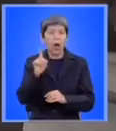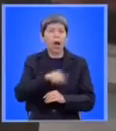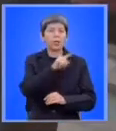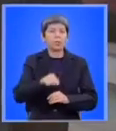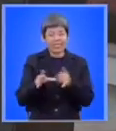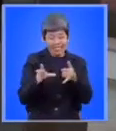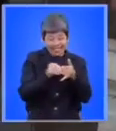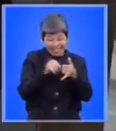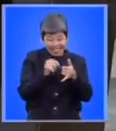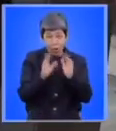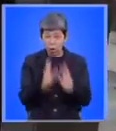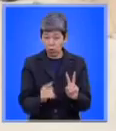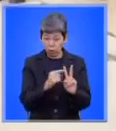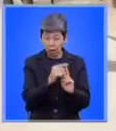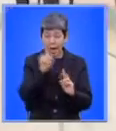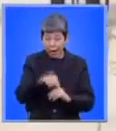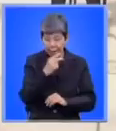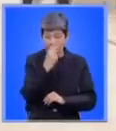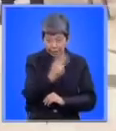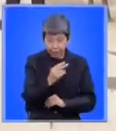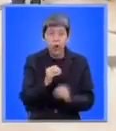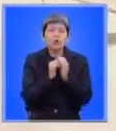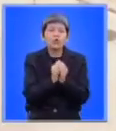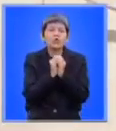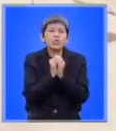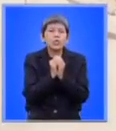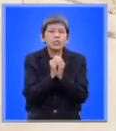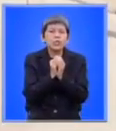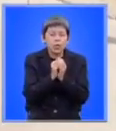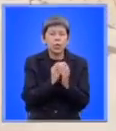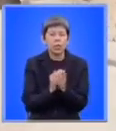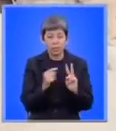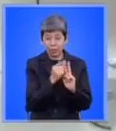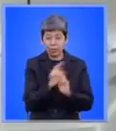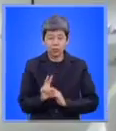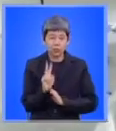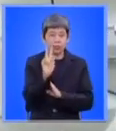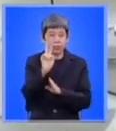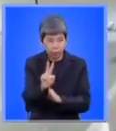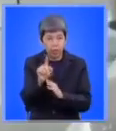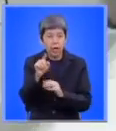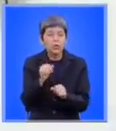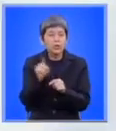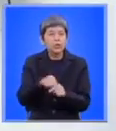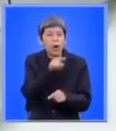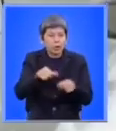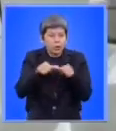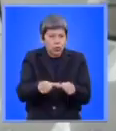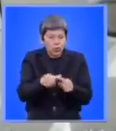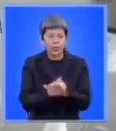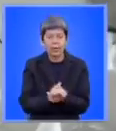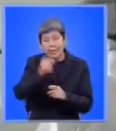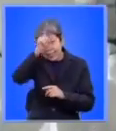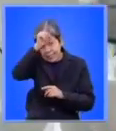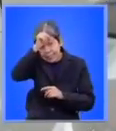ยผู้ติดเชื้อ2คนแรกที่พบในอังกฤษก่อนหน้านี้เป็นชาวจีนนะครับทั้งคู่เนี่ยนะก็เป็นชาวจีนที่มาอยู่ที่อังกฤษส่วนที่เยอร